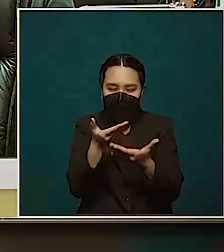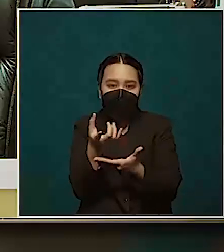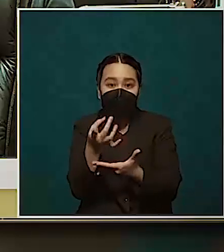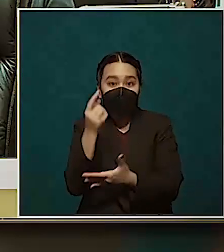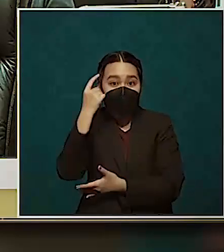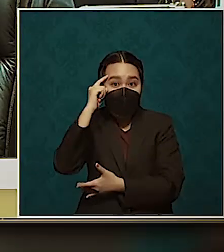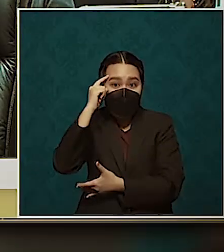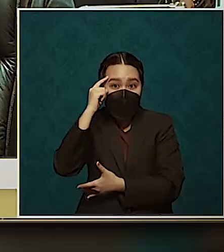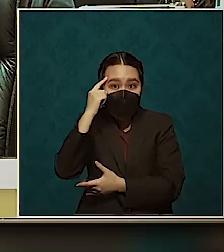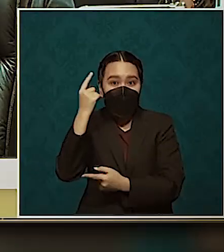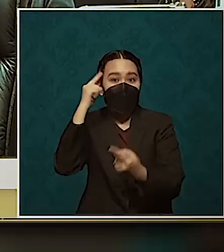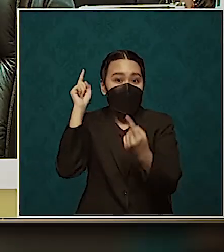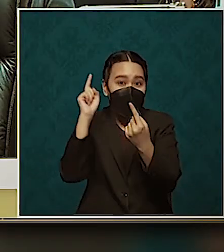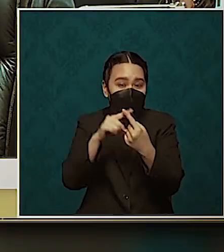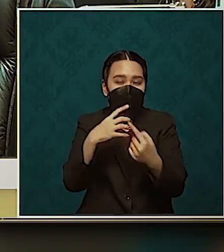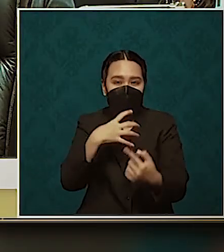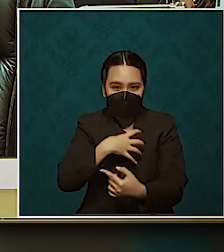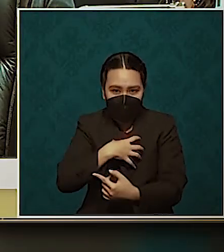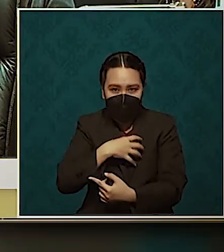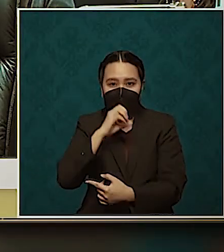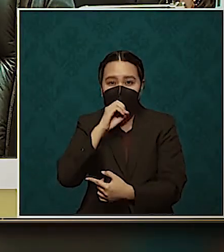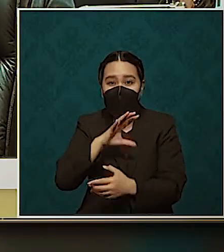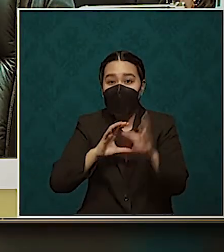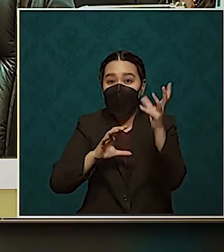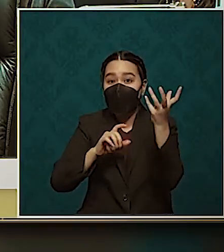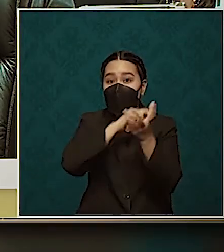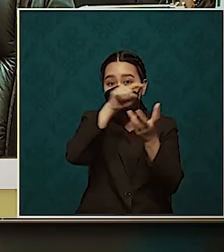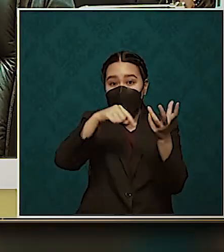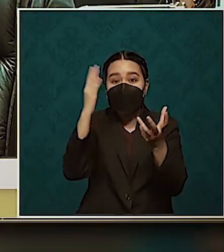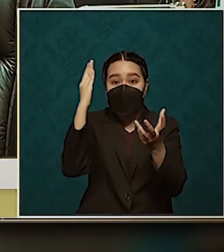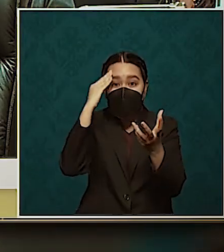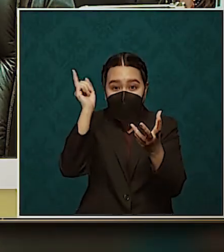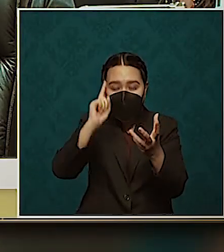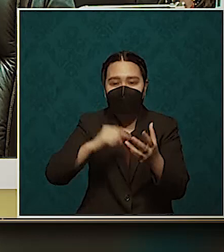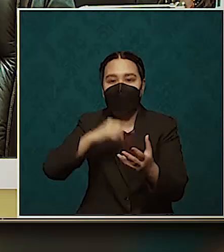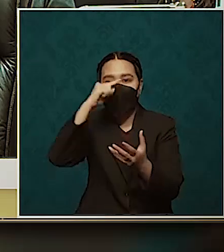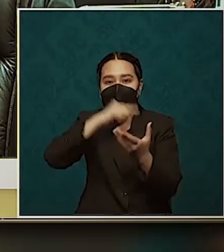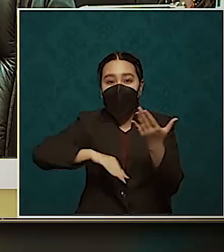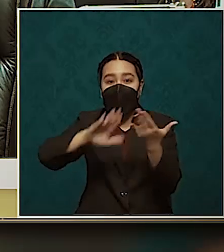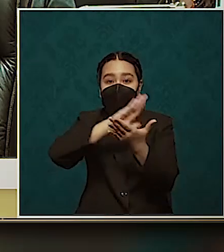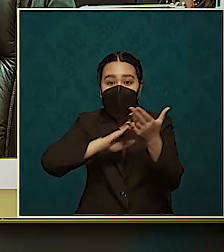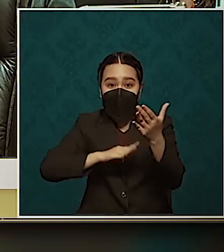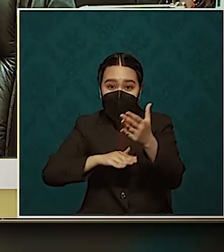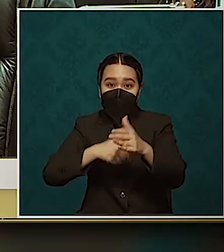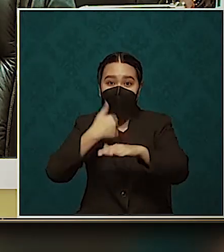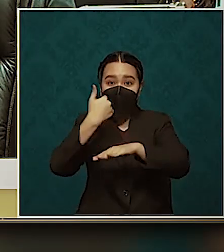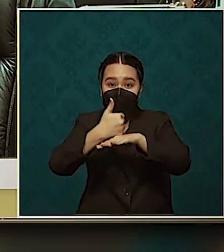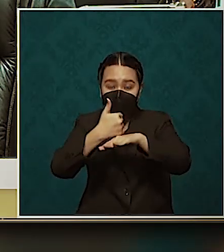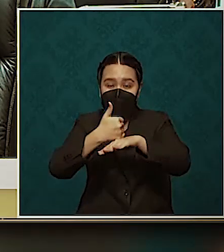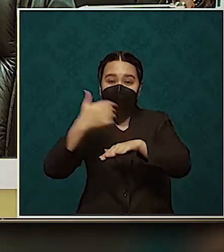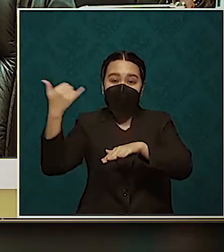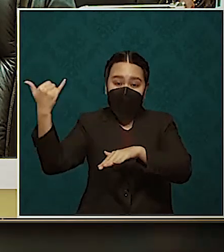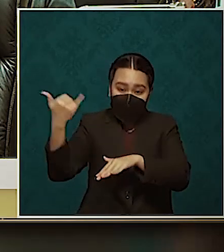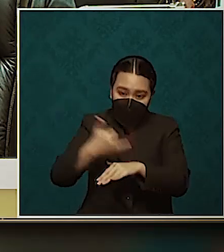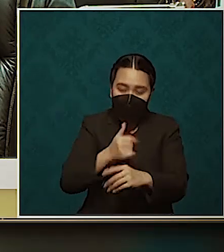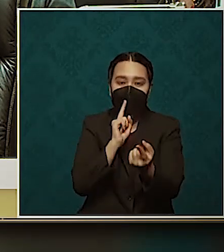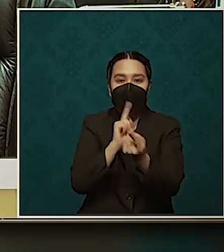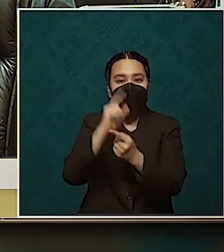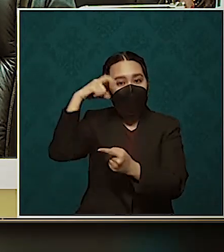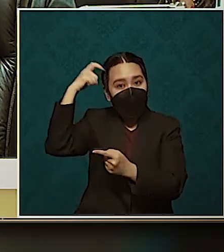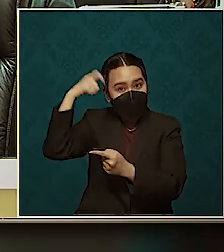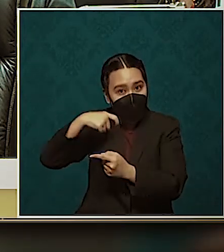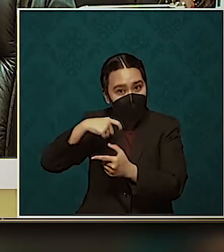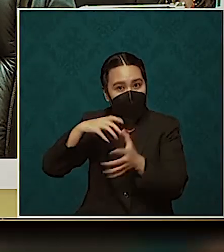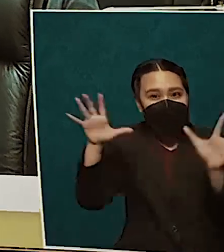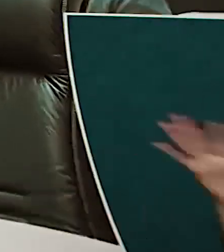ลกรู้ว่ารัฐบาลไทยไปเยือนเขานะผู้นำระดับสูงนะนี่คือการเอาเครดิตของเราไปสร้างเลกิติมาซีคือสร้างความชอบ